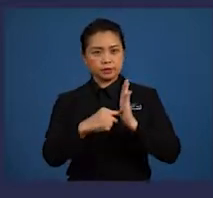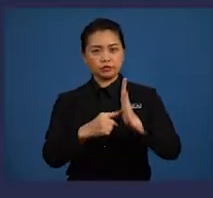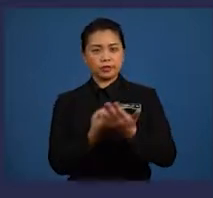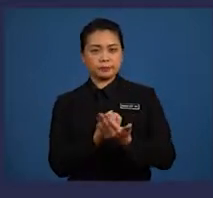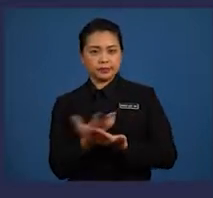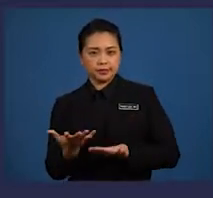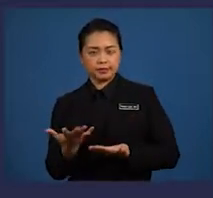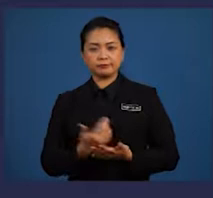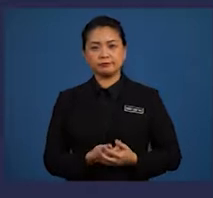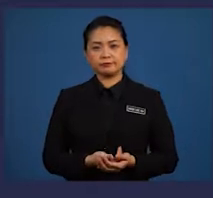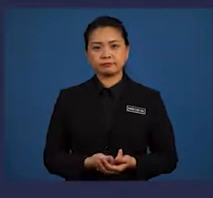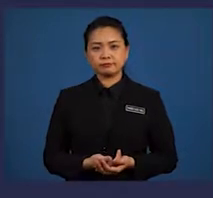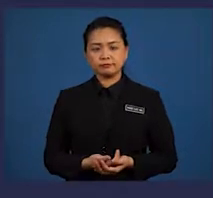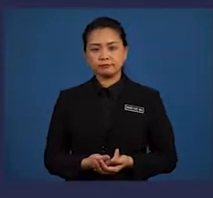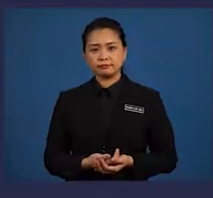Madya